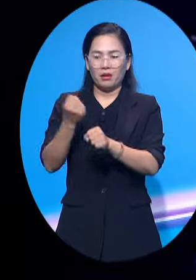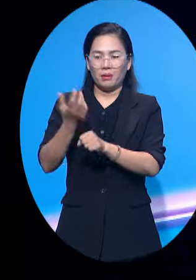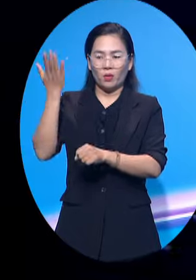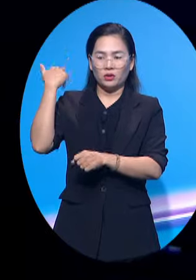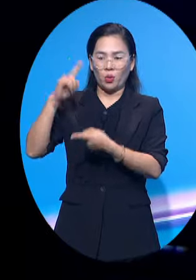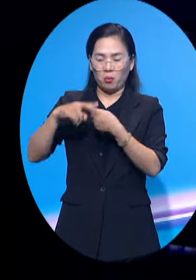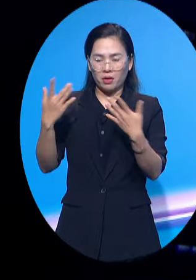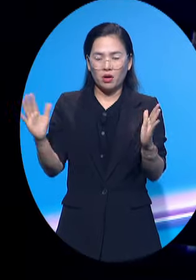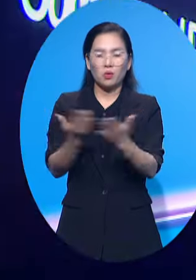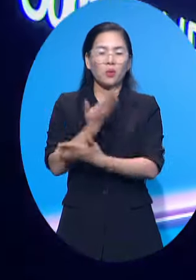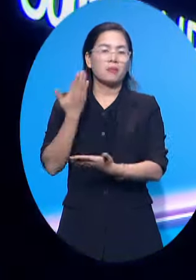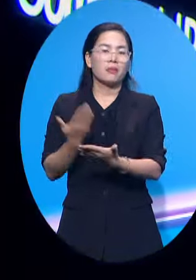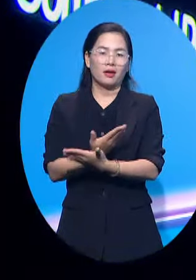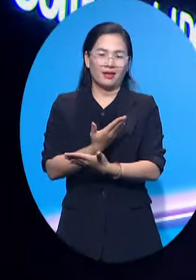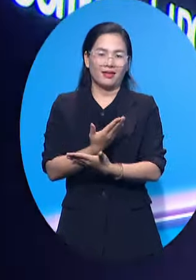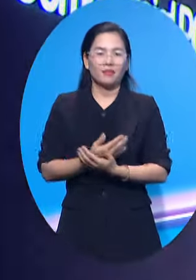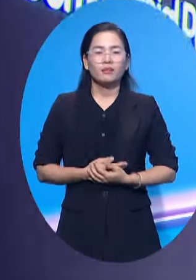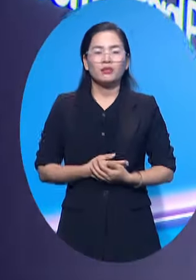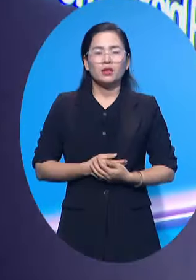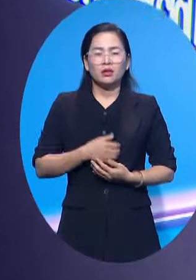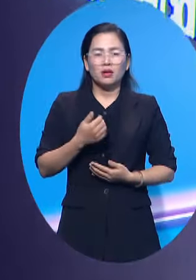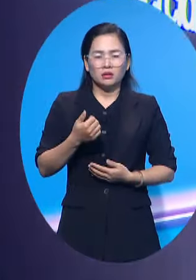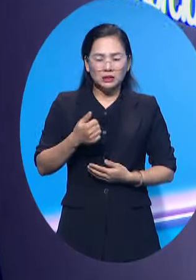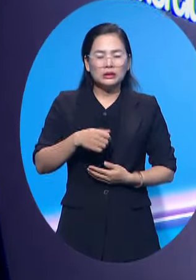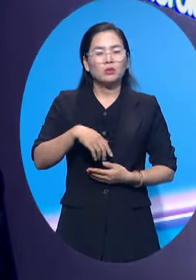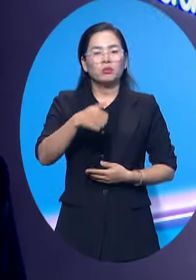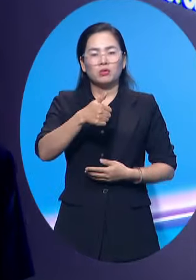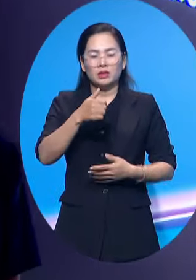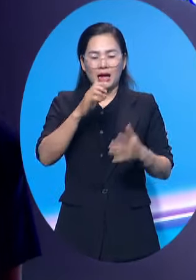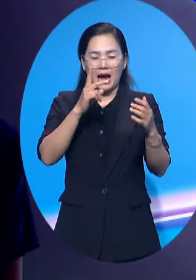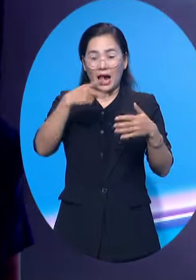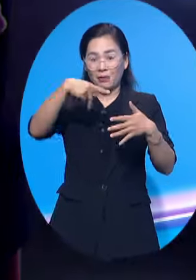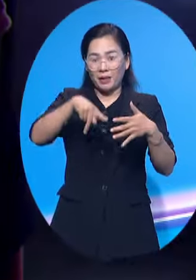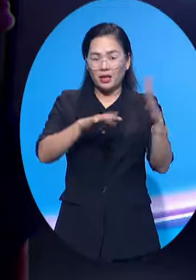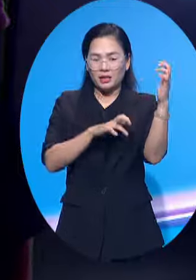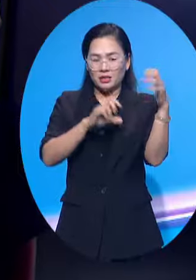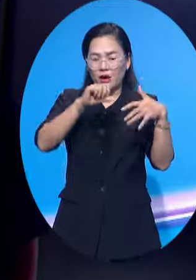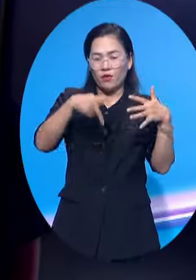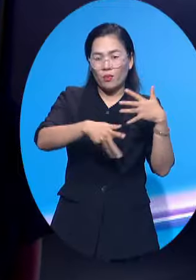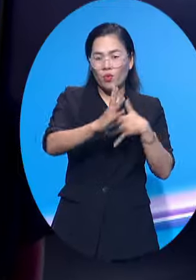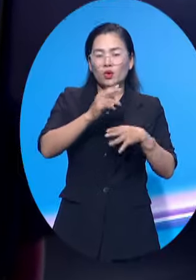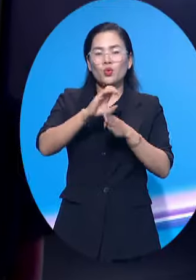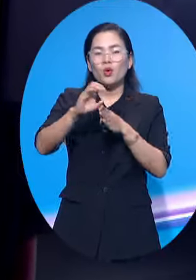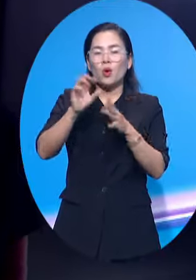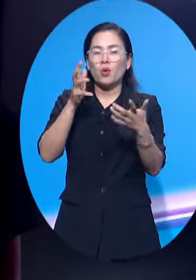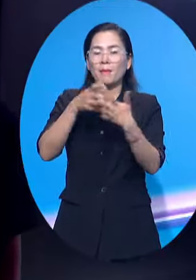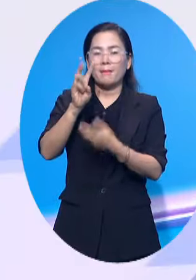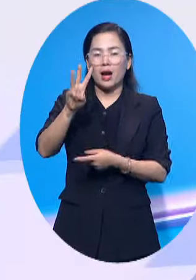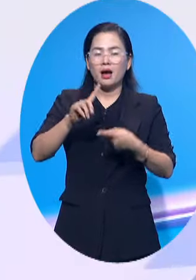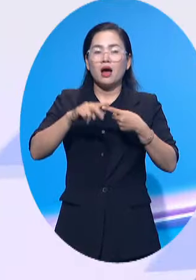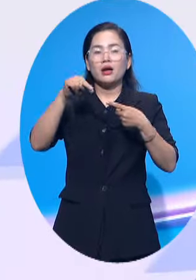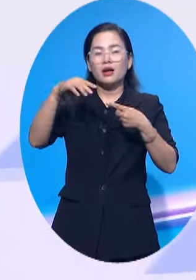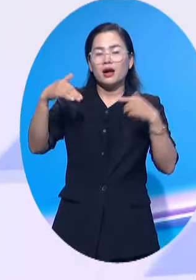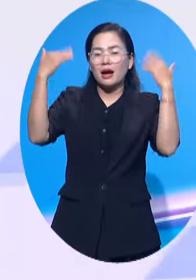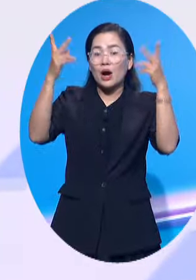đưa công nghệ mới đi vào mọi khía cạnh đời sống của người dùng, các dòng sản phẩm mới của HP đáp ứng chủ yếu 3 nhu cầu là nâng cao hiệu suất và